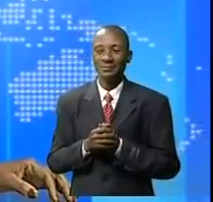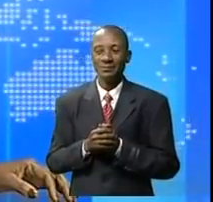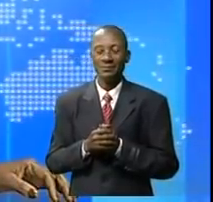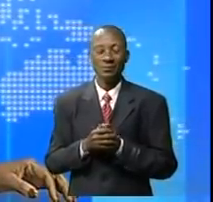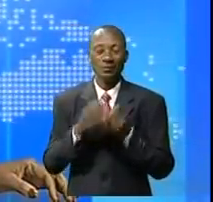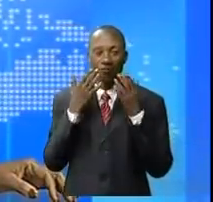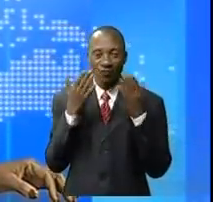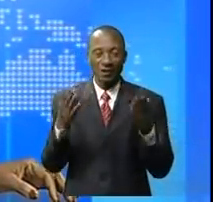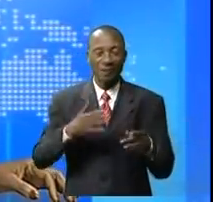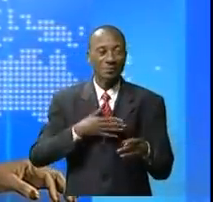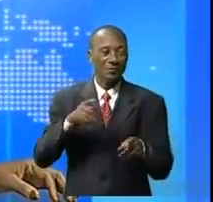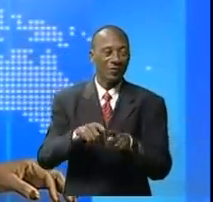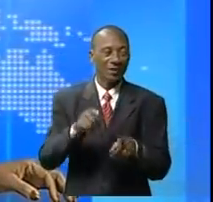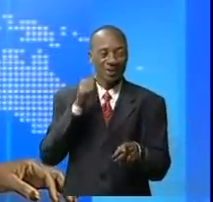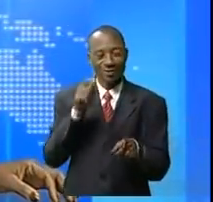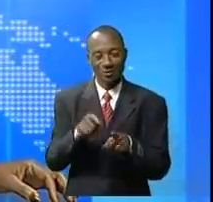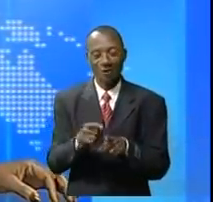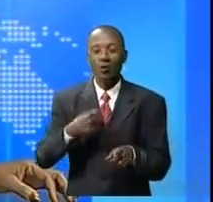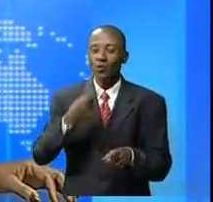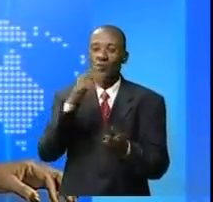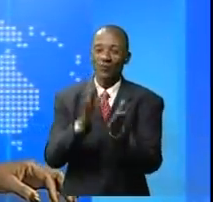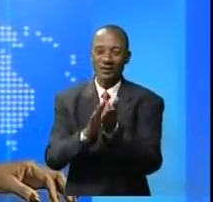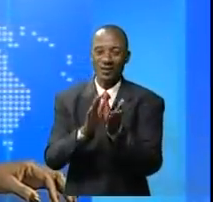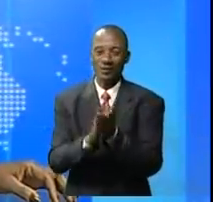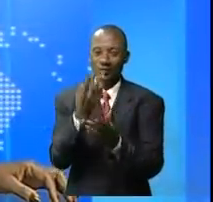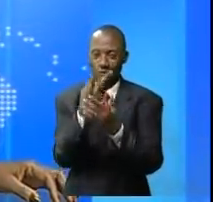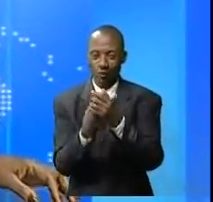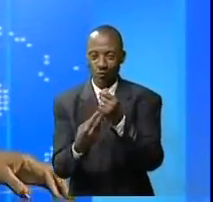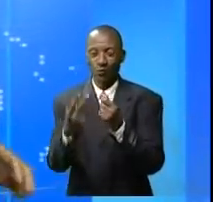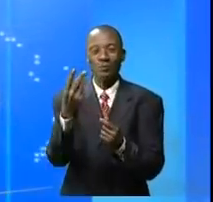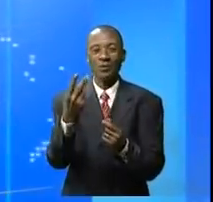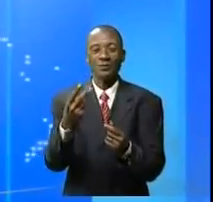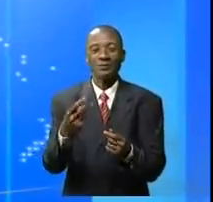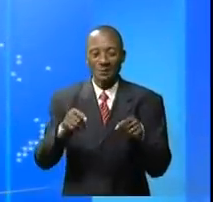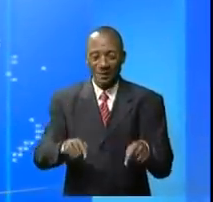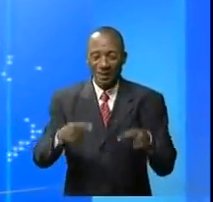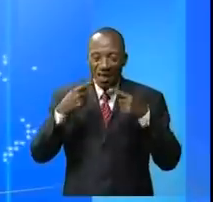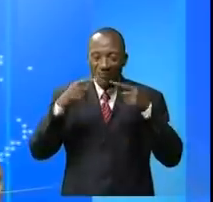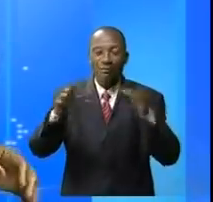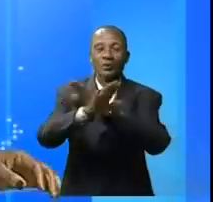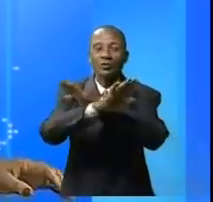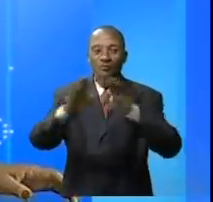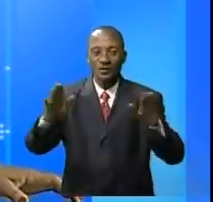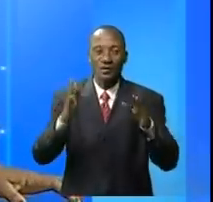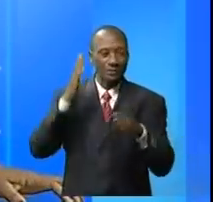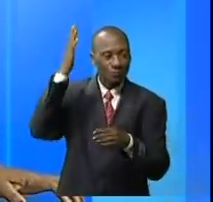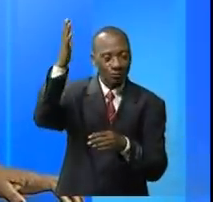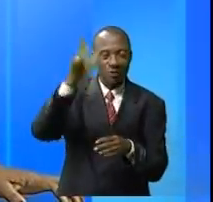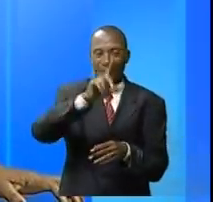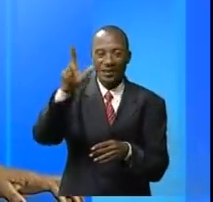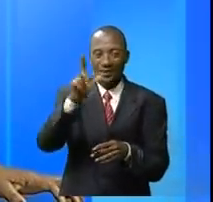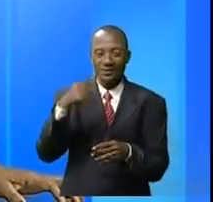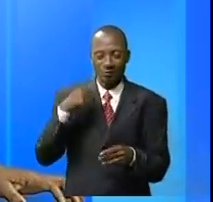Voilà, félicitations aux heureux mariés. C'est aussi la fin de ce journal que nous avons eu le plaisir de vous présenter